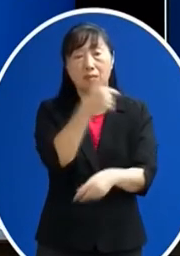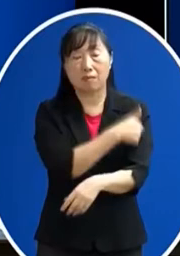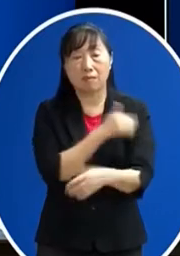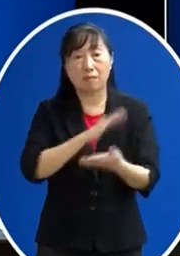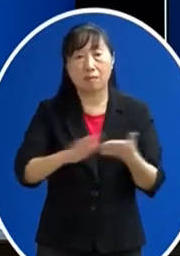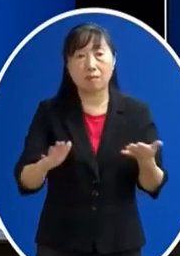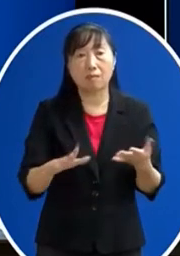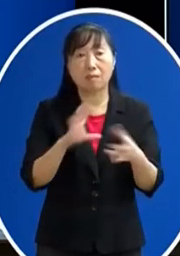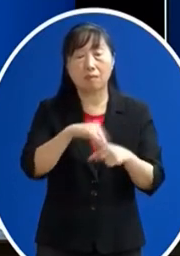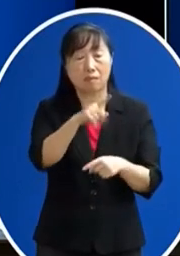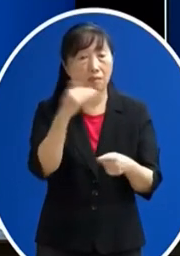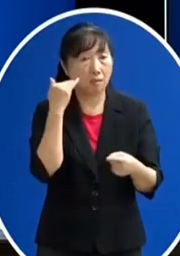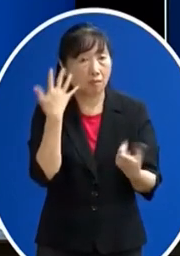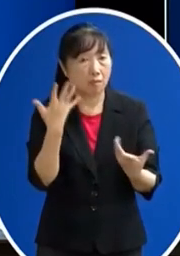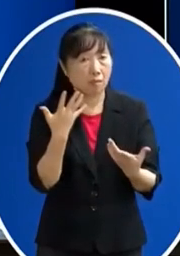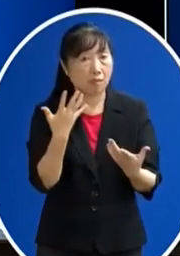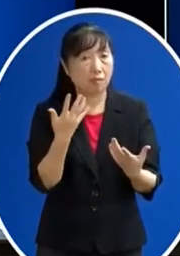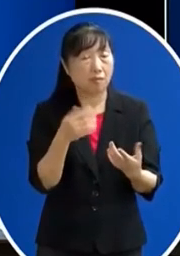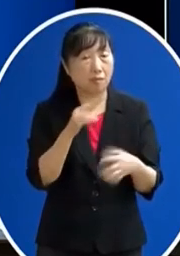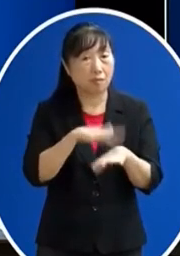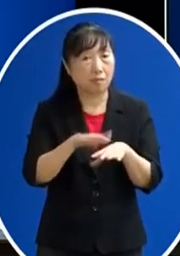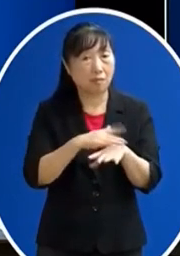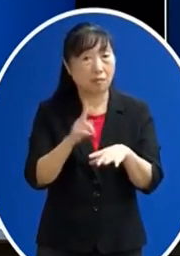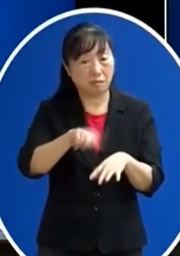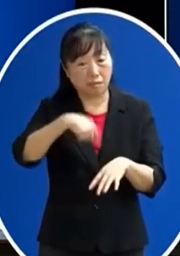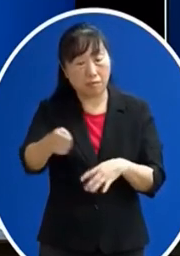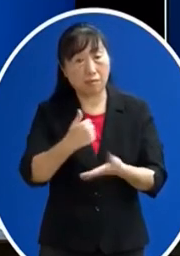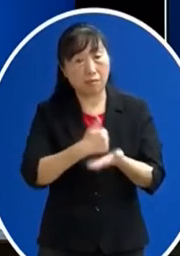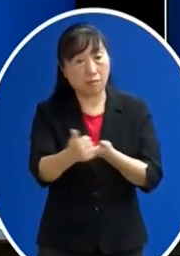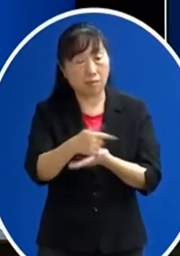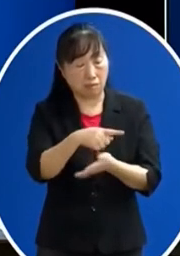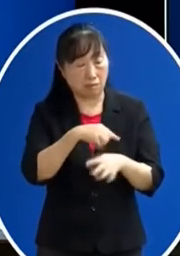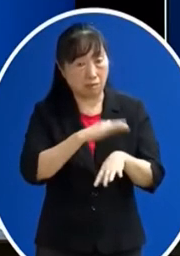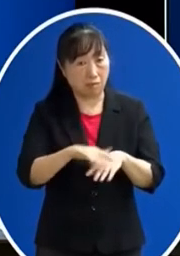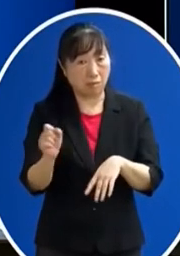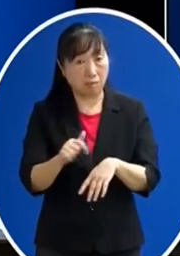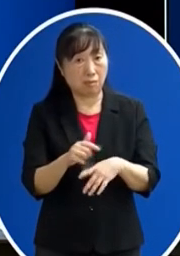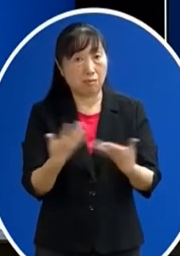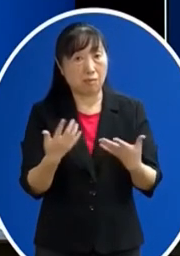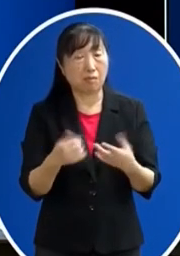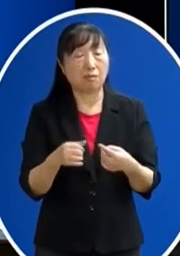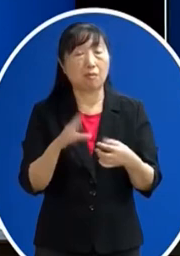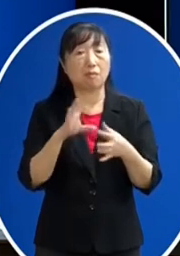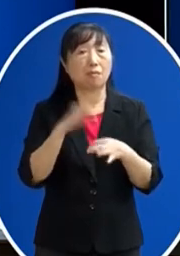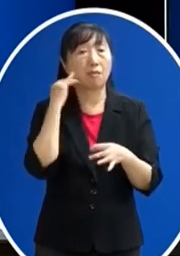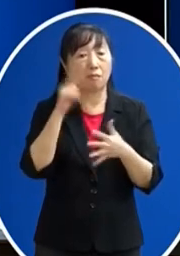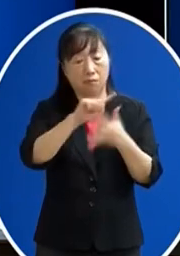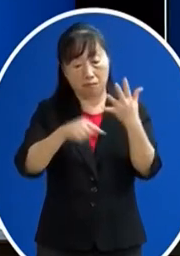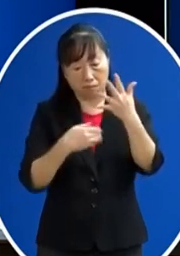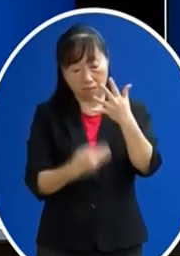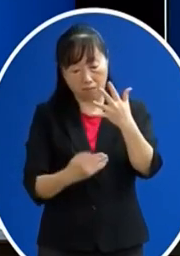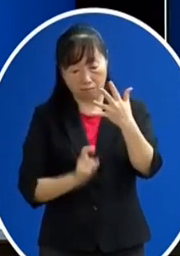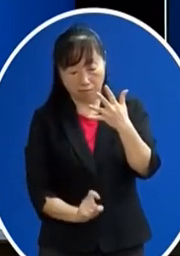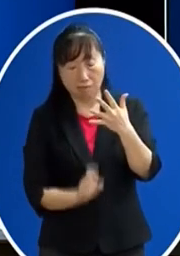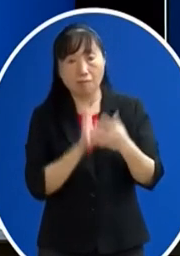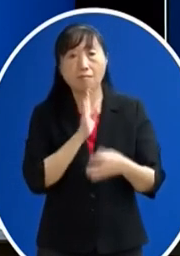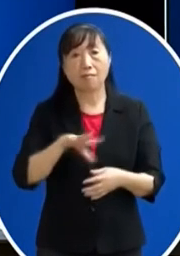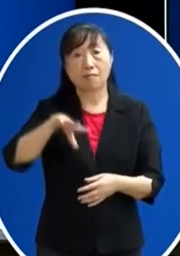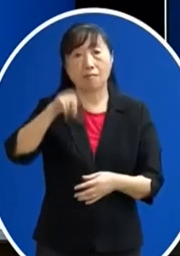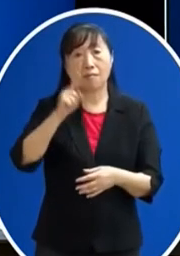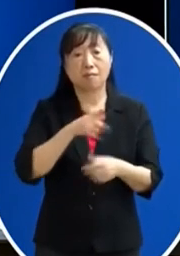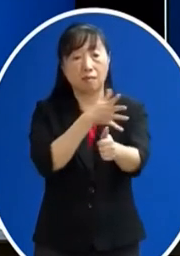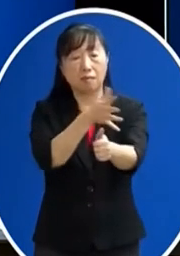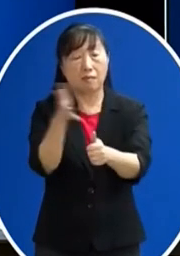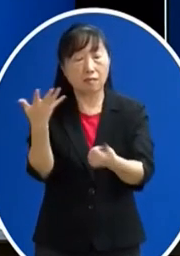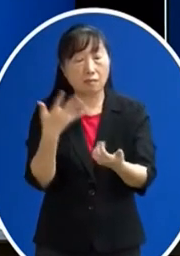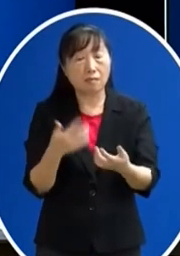起色，会考虑加快下一波施打的速度吗？那第九和第十类首波疫苗意愿登记在今